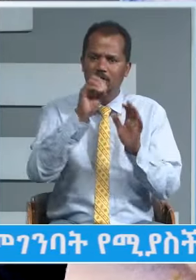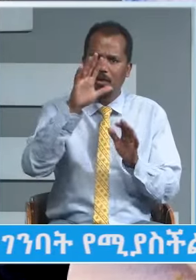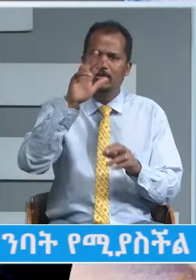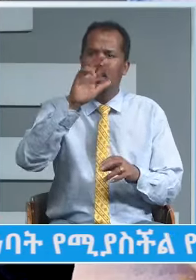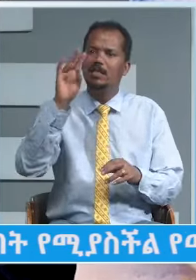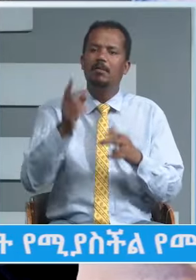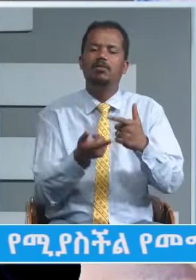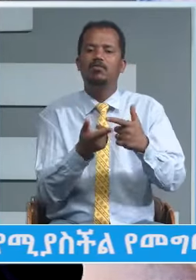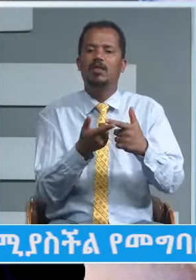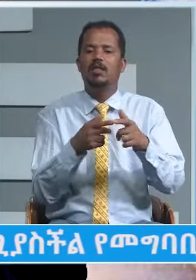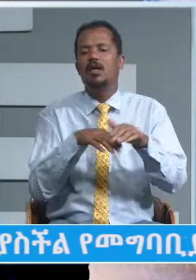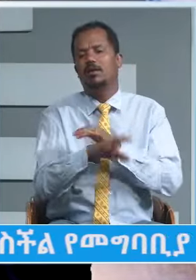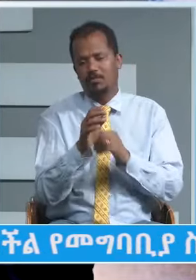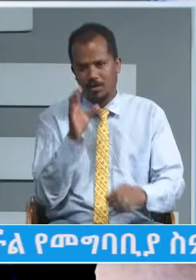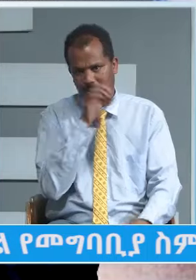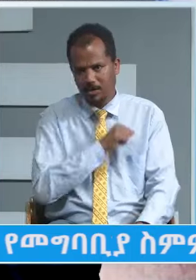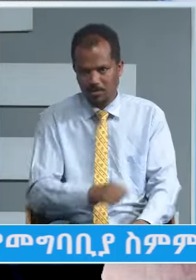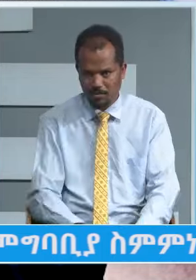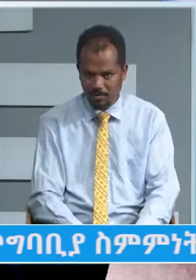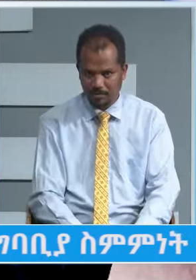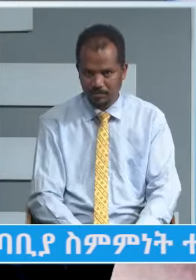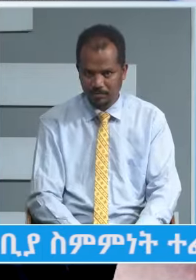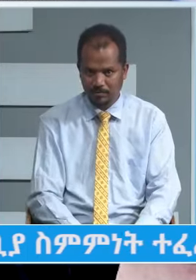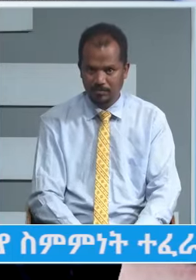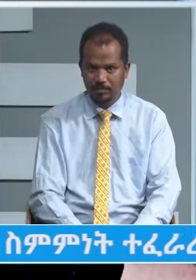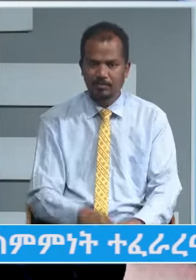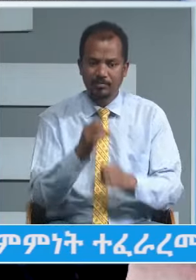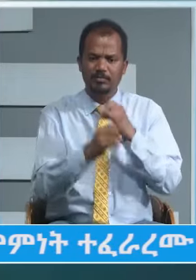ሰዓት ከ05 ከ37 በሆነ ሰዓት ሁለተኛ ሆኖ አጠናቋል።